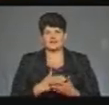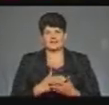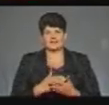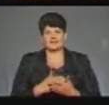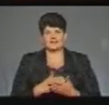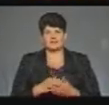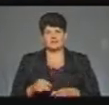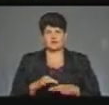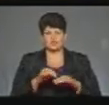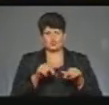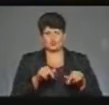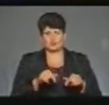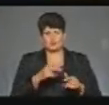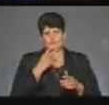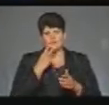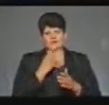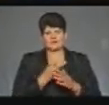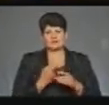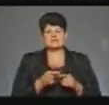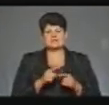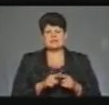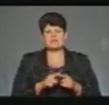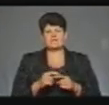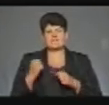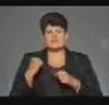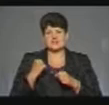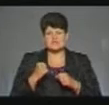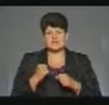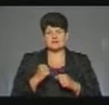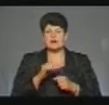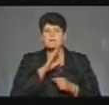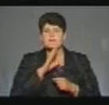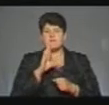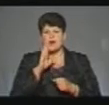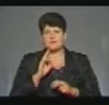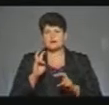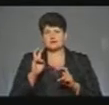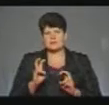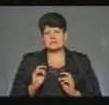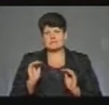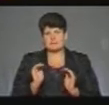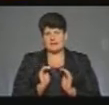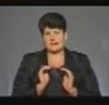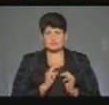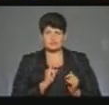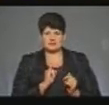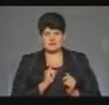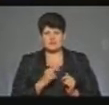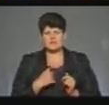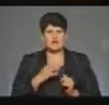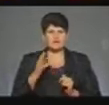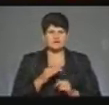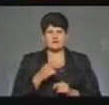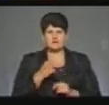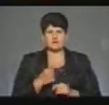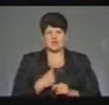їх сюди. Ось, будь ласка, це віз. На возі мамця сидить з маленькою дитиною. І я всім кажу, то